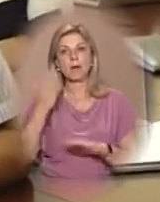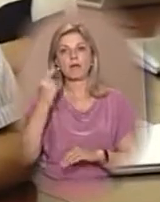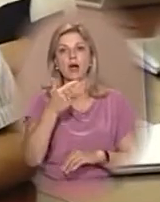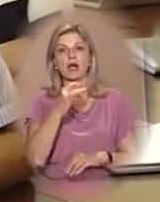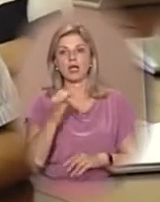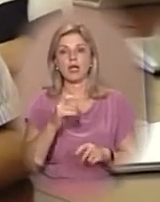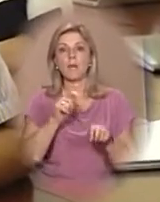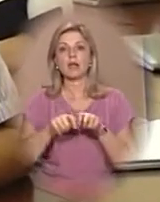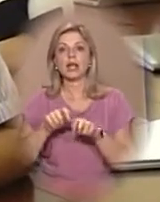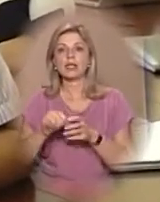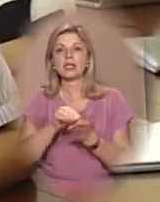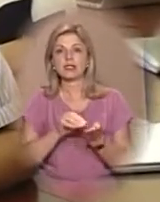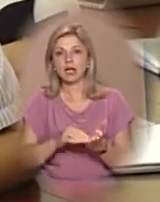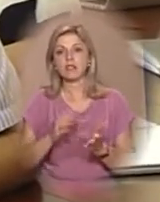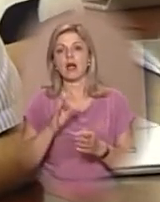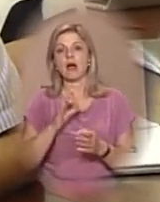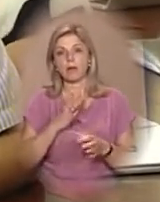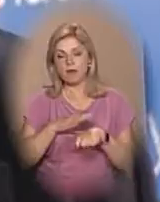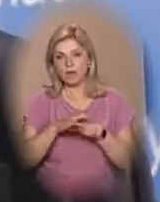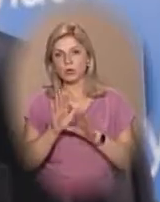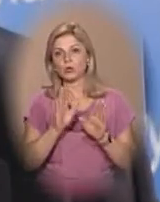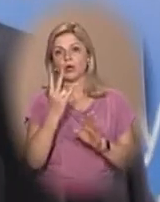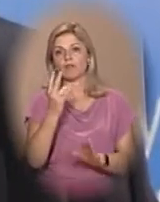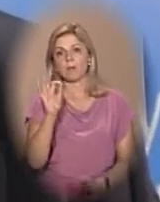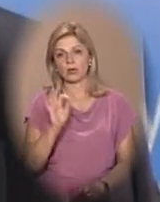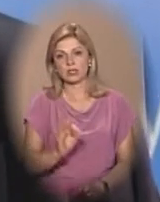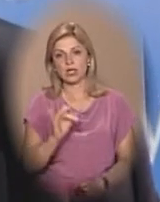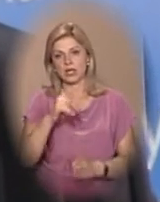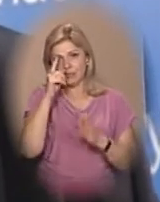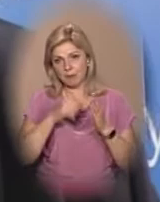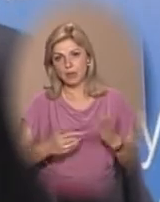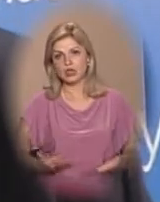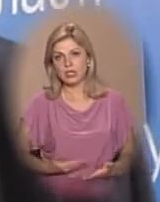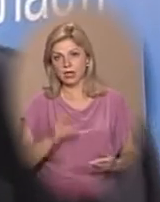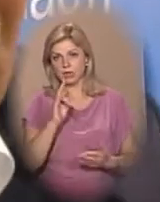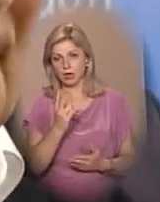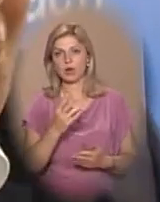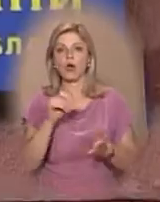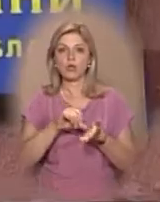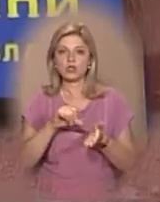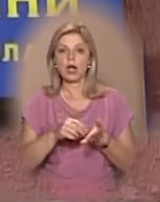переатестацію пройшли лише 2%. Він також закликав мешканців Миколаєва брати активну участь у